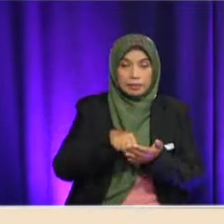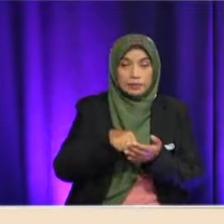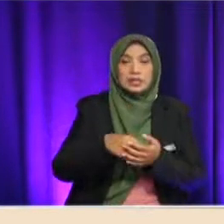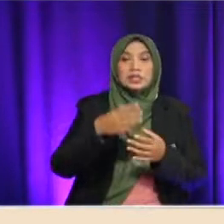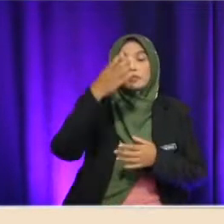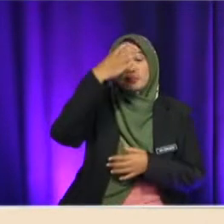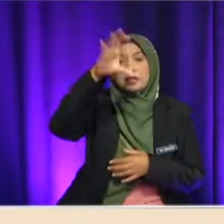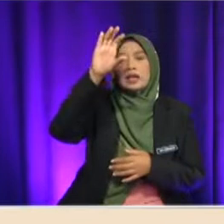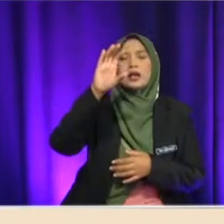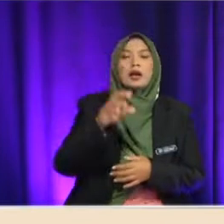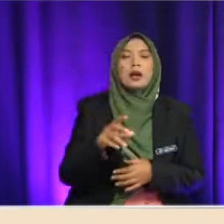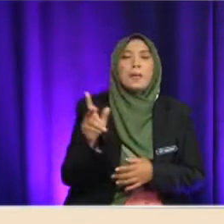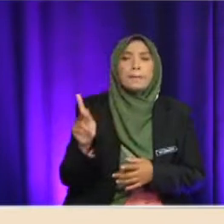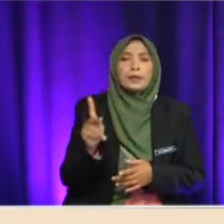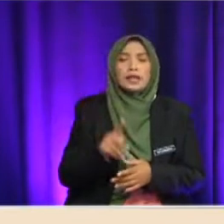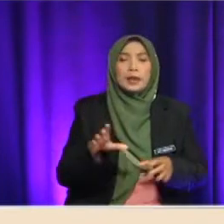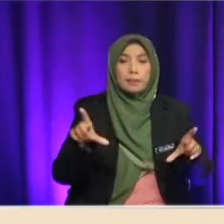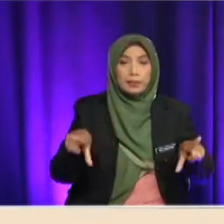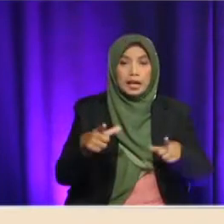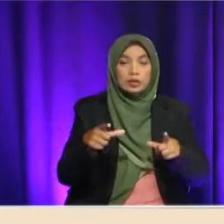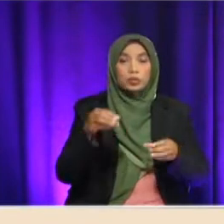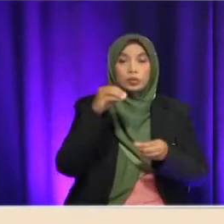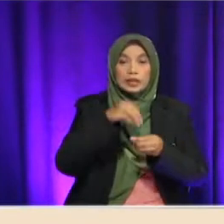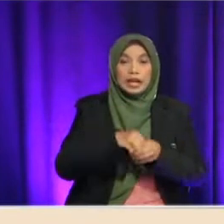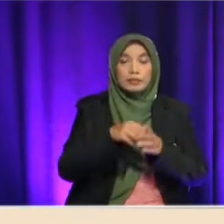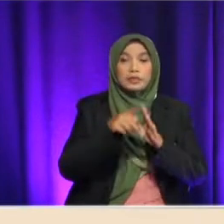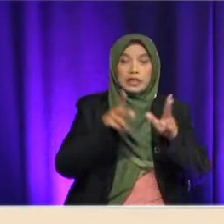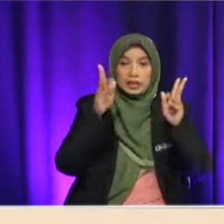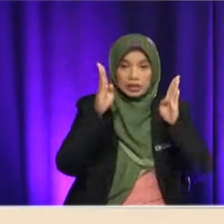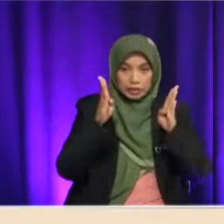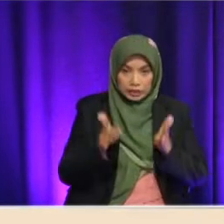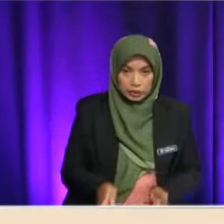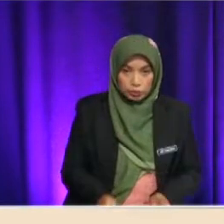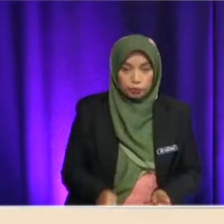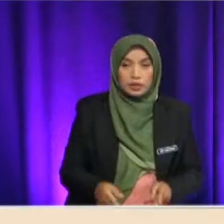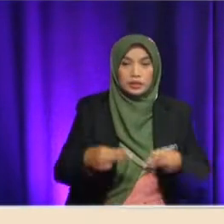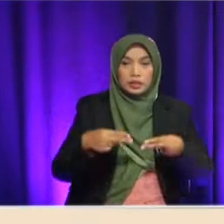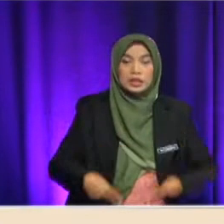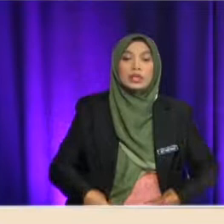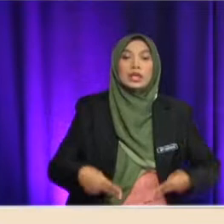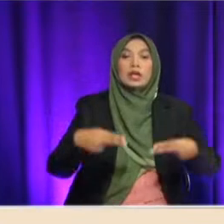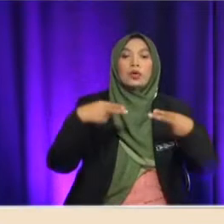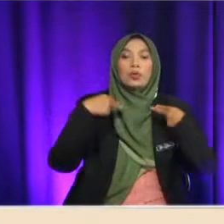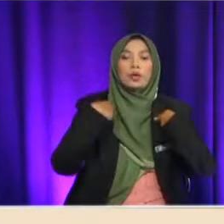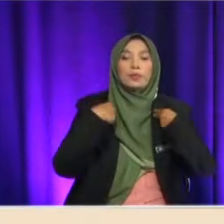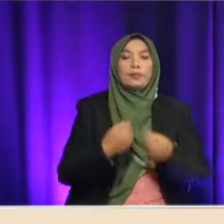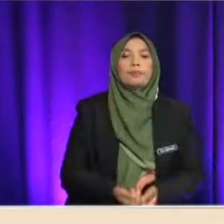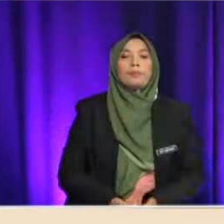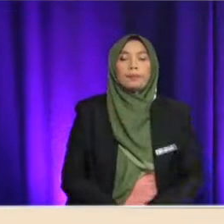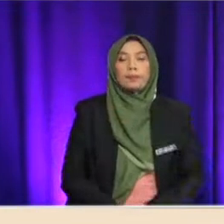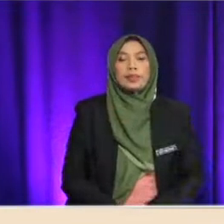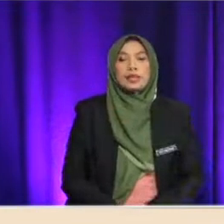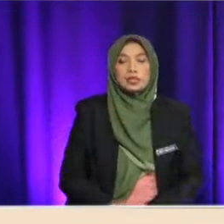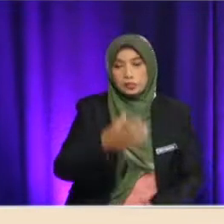yang berlaku dalam kehidupan seharian kamu, kamu masukkan dalam karangan kamu, dikira cemerlang.